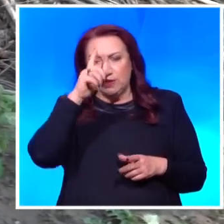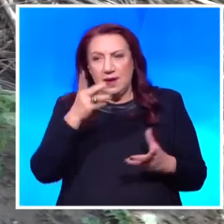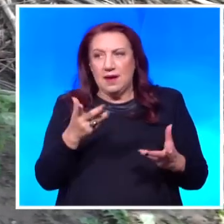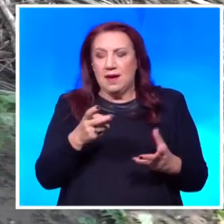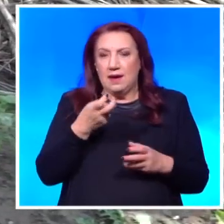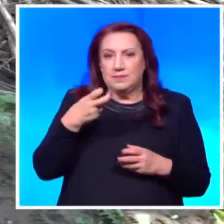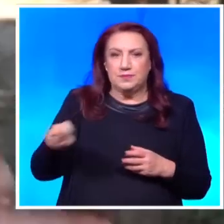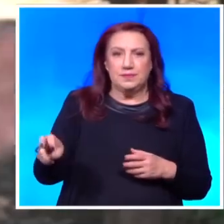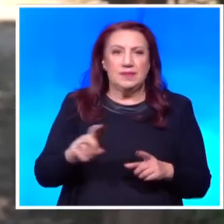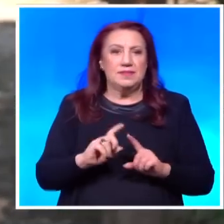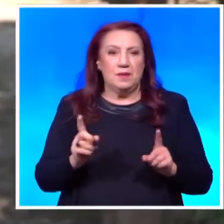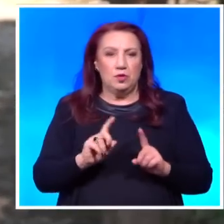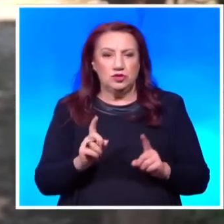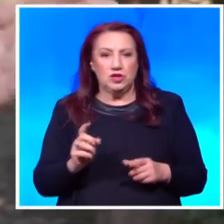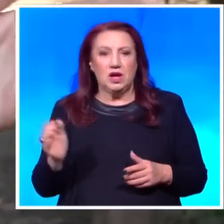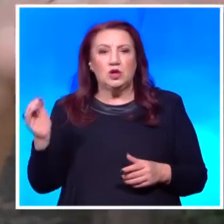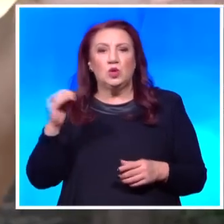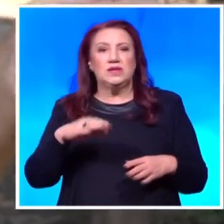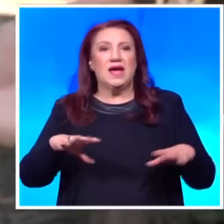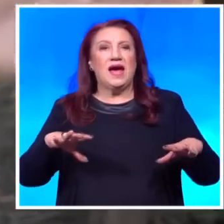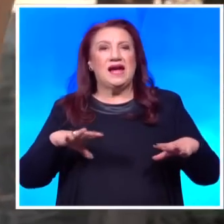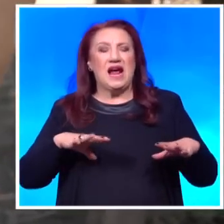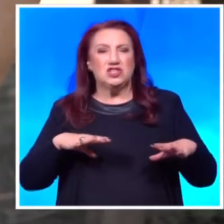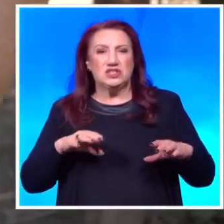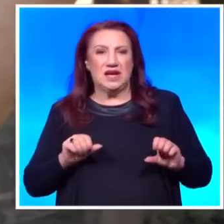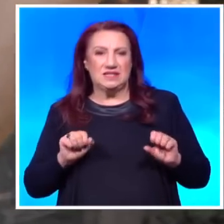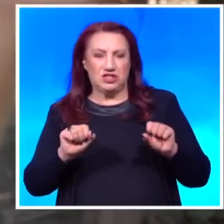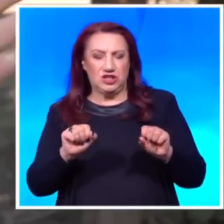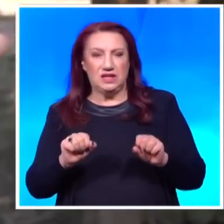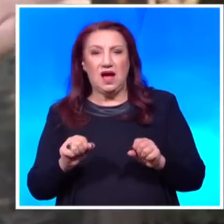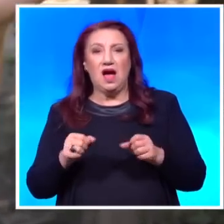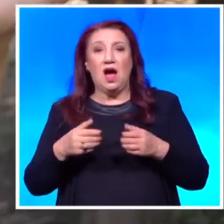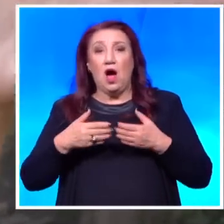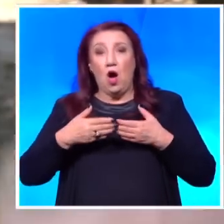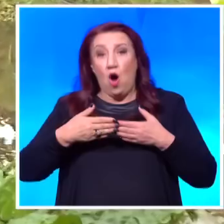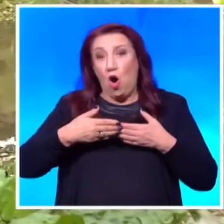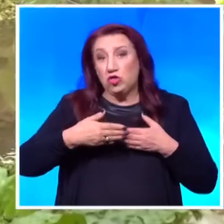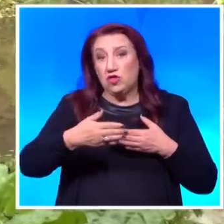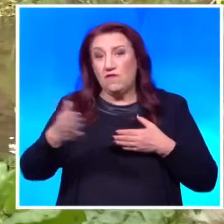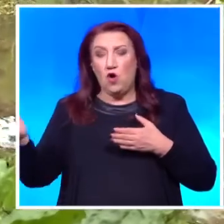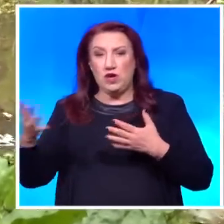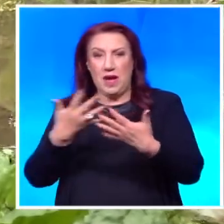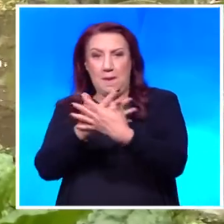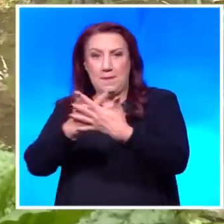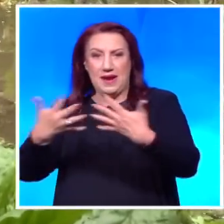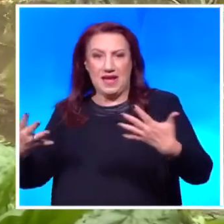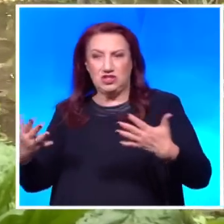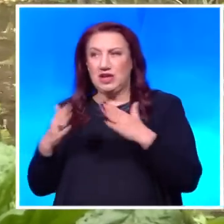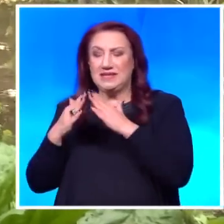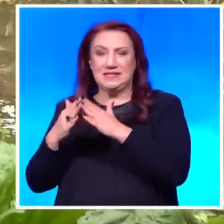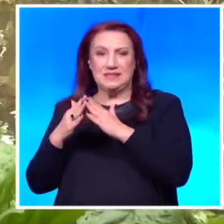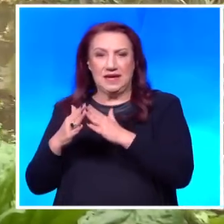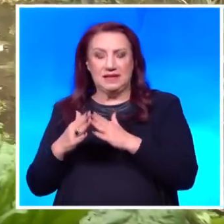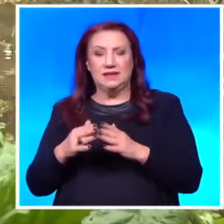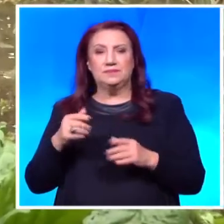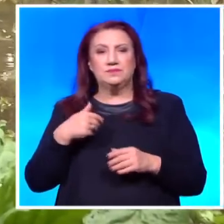Дойде гражданска защита и отвориха мрежата от съседите. И оттам ни изведаха, излязахме. Къде нощувахте?